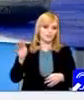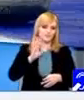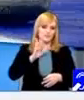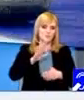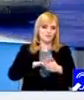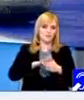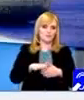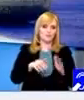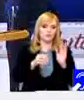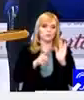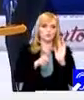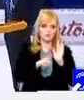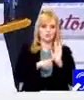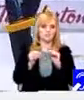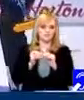cu 7-6.